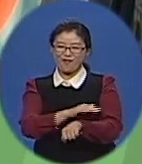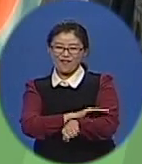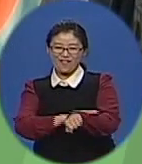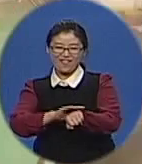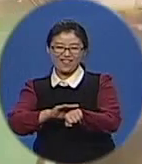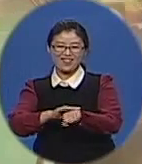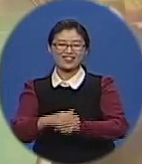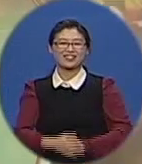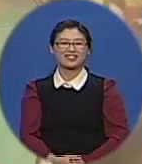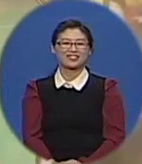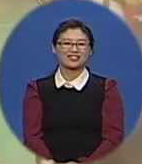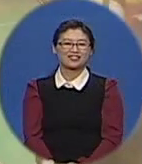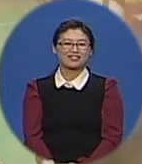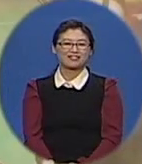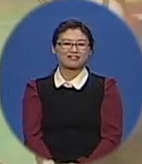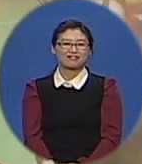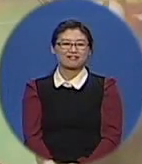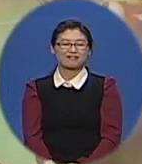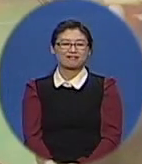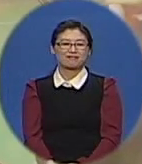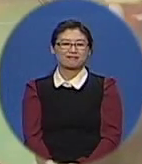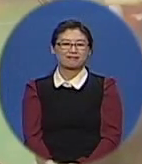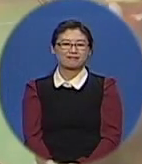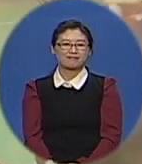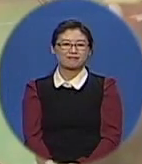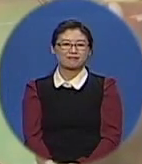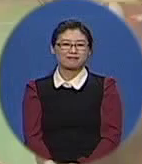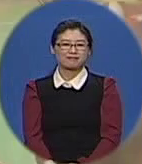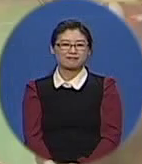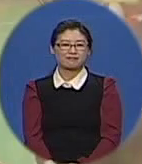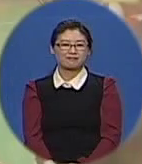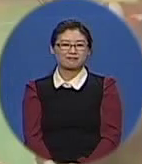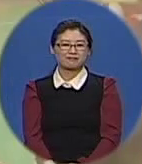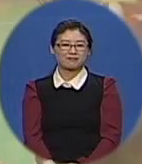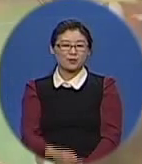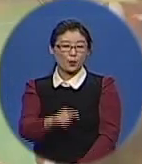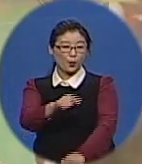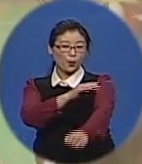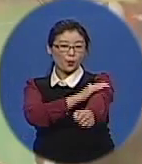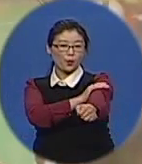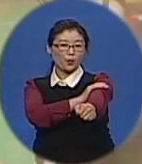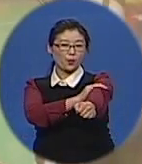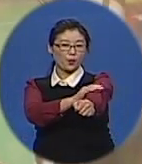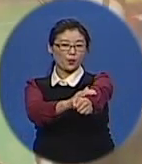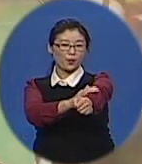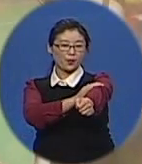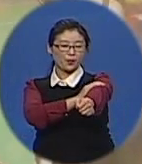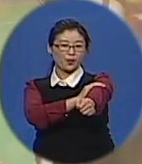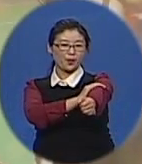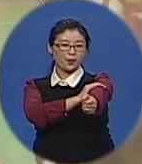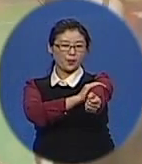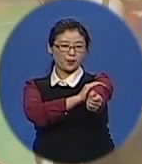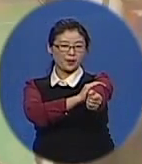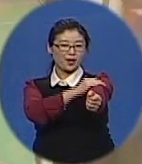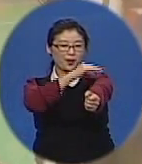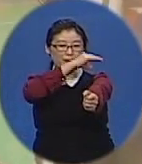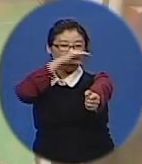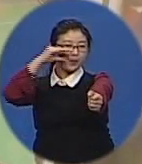야 대박이다. 더. 민식아. 바로 여기서 이렇게 되면 여기가 맞습니다. 돌려줘요.